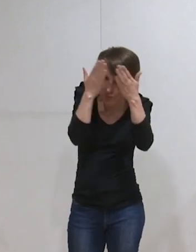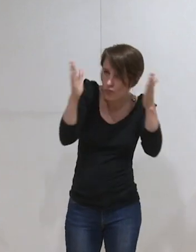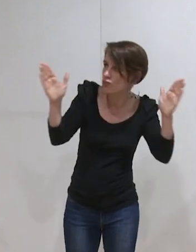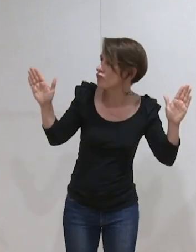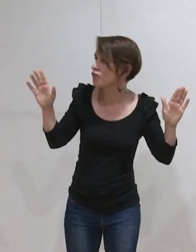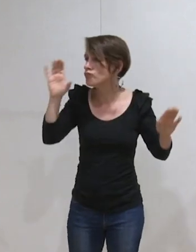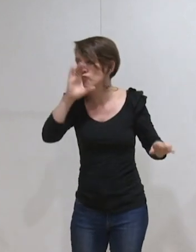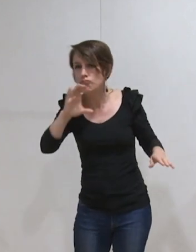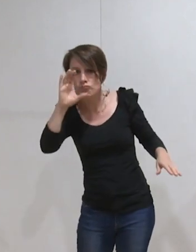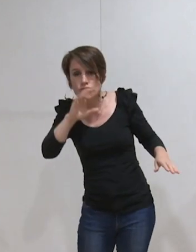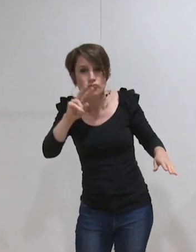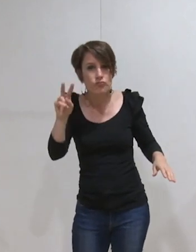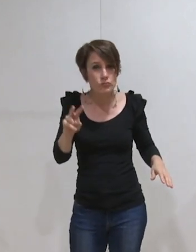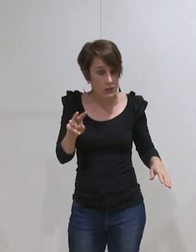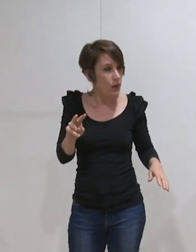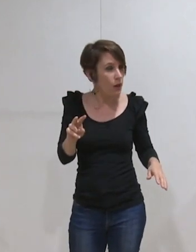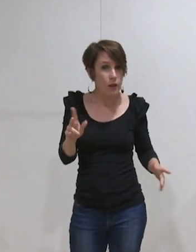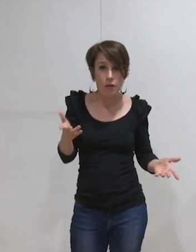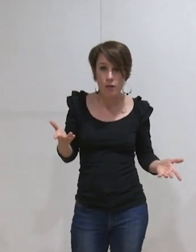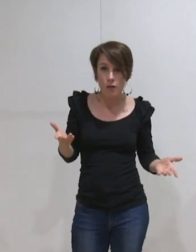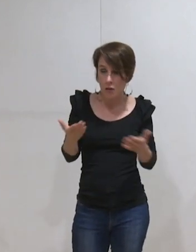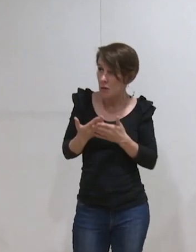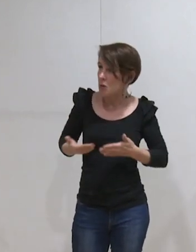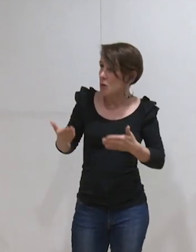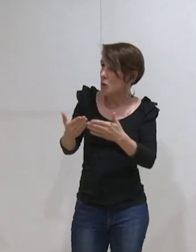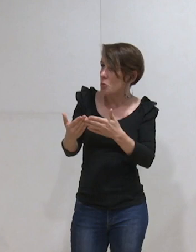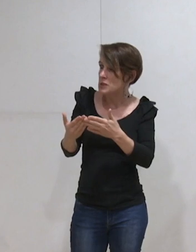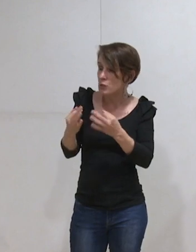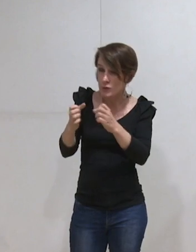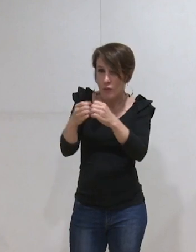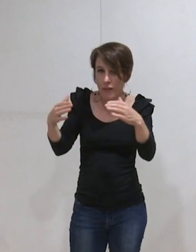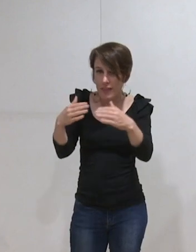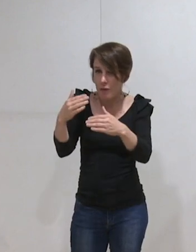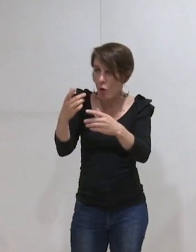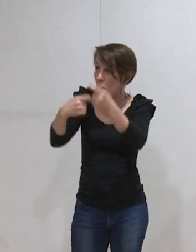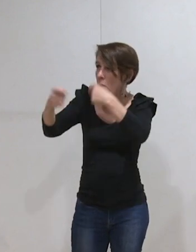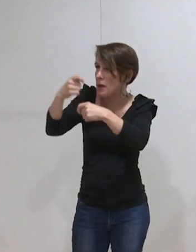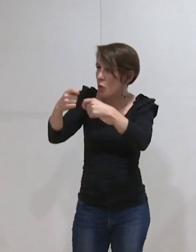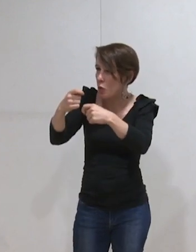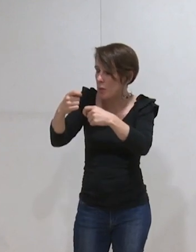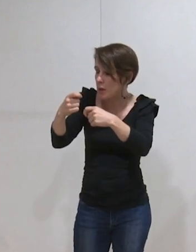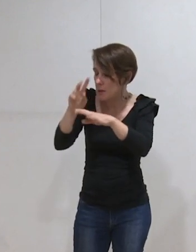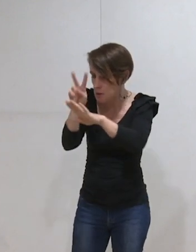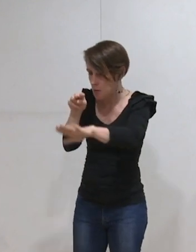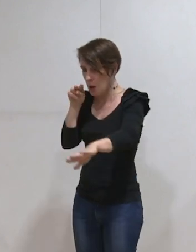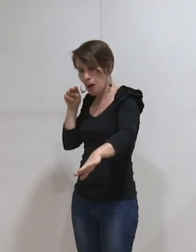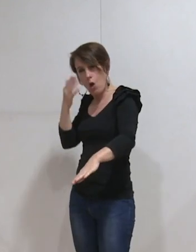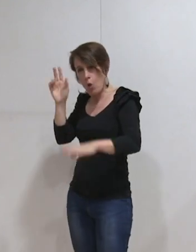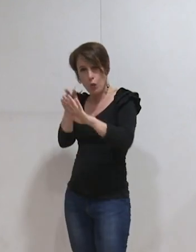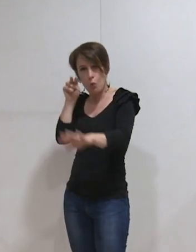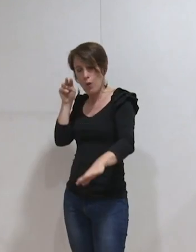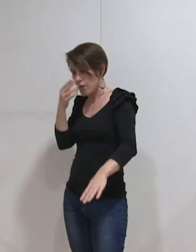démarches qui en effet réinterrogent les projets de développement économique le modèle de développement économique et de